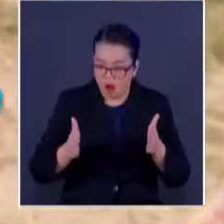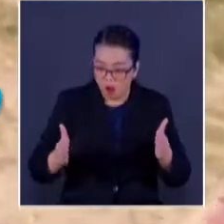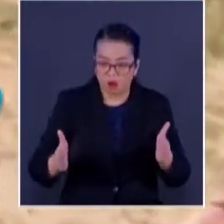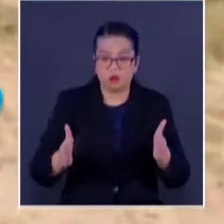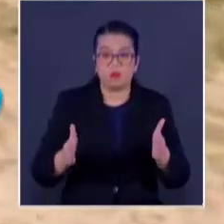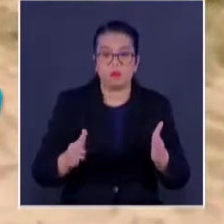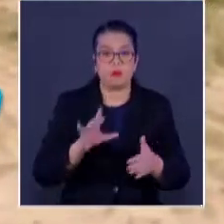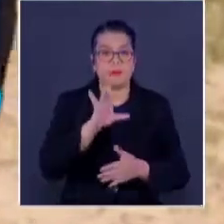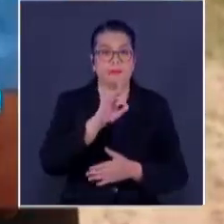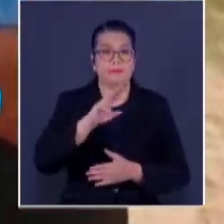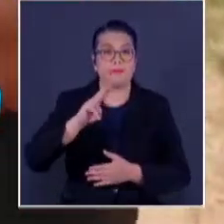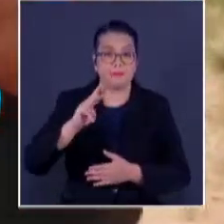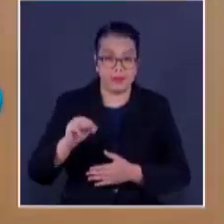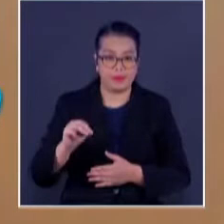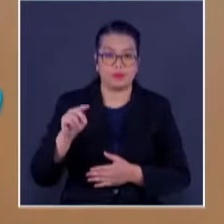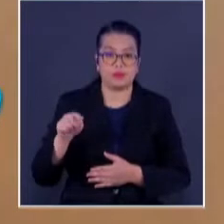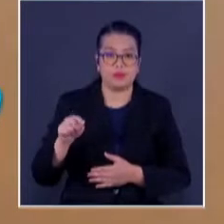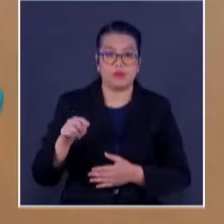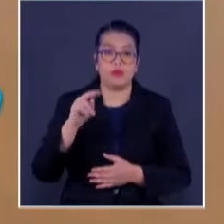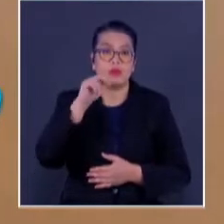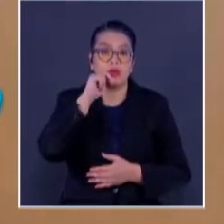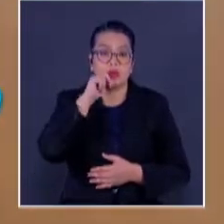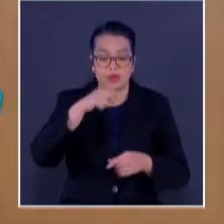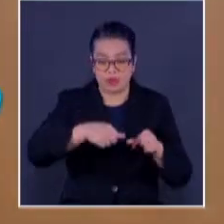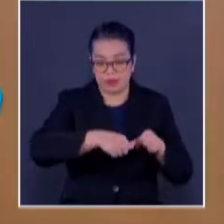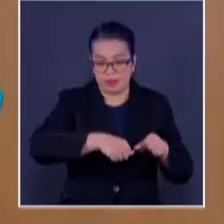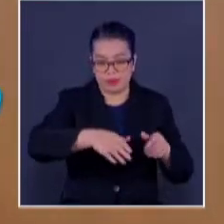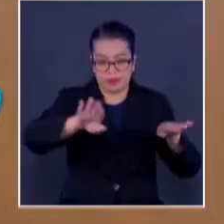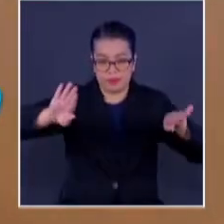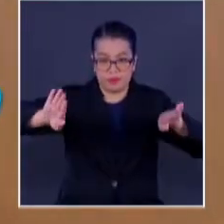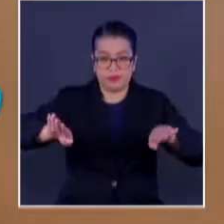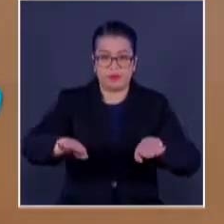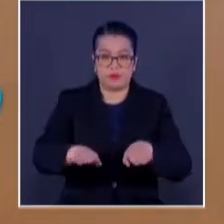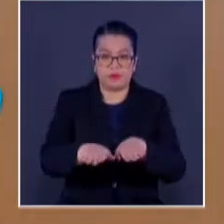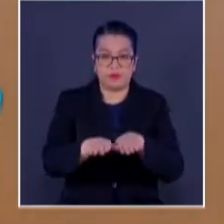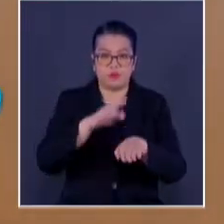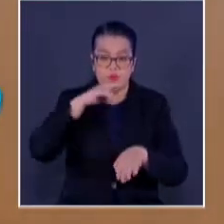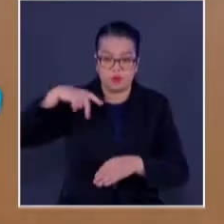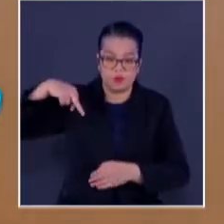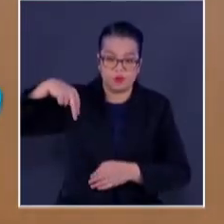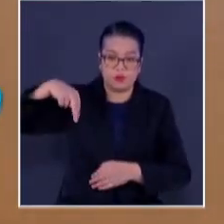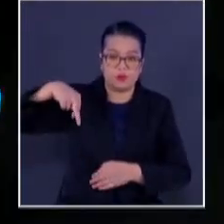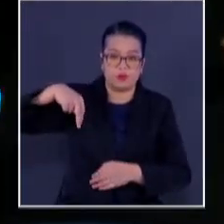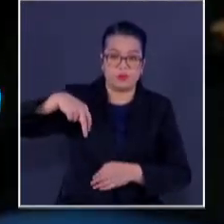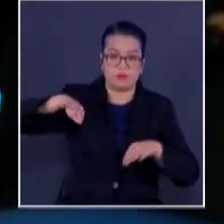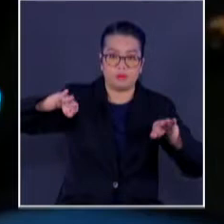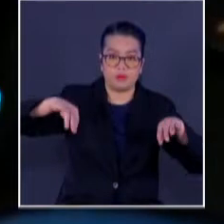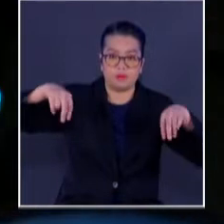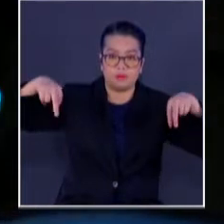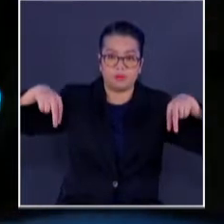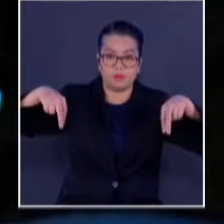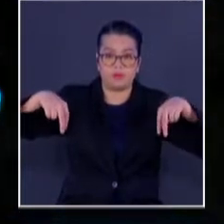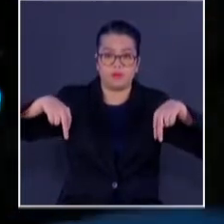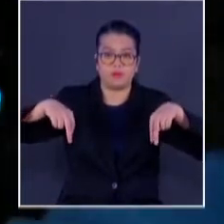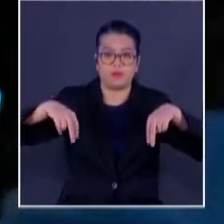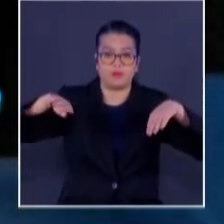คะคุณผู้ชมเพราะว่าลักษณะของแอ่งน้ำเนี่ยค่ะเป็นแอ่งกระทะเพราะฉะนั้นเวลาคนเดินลงไปนะคะจะค่อยๆจมลงไป